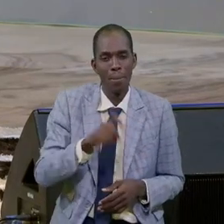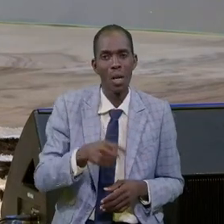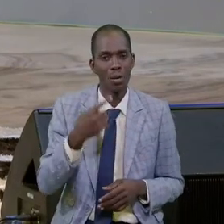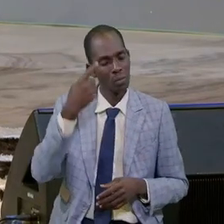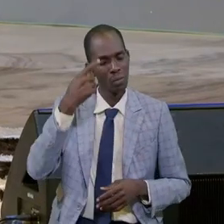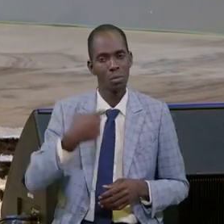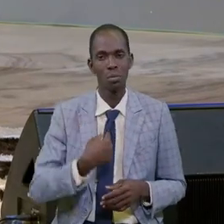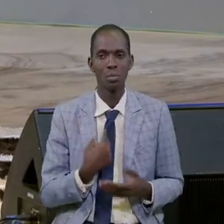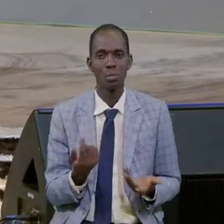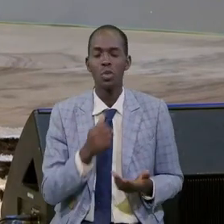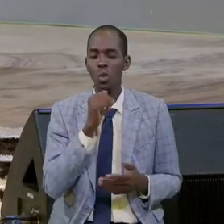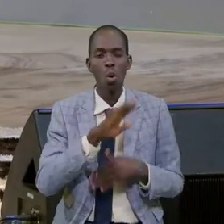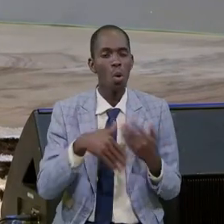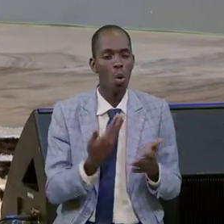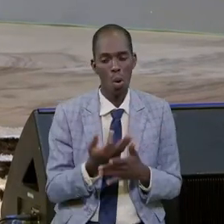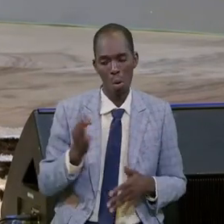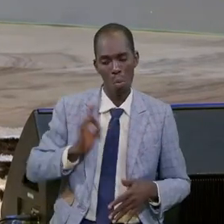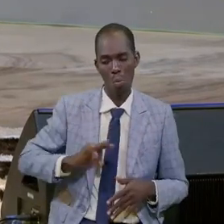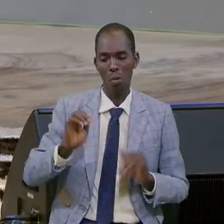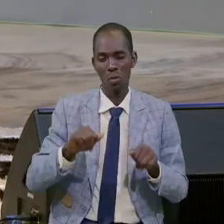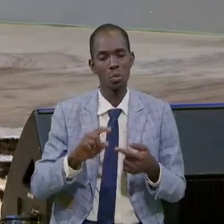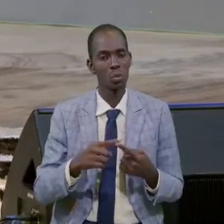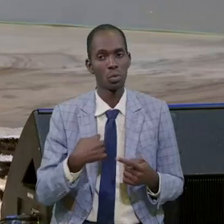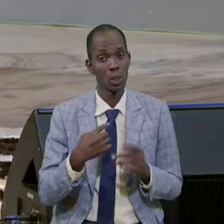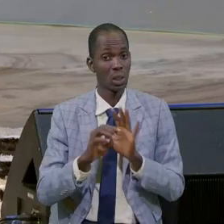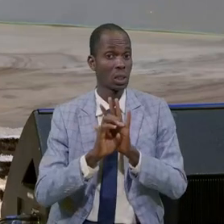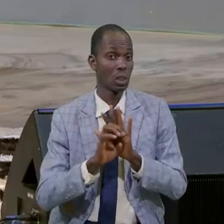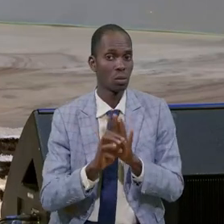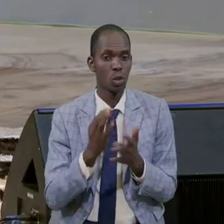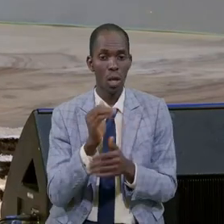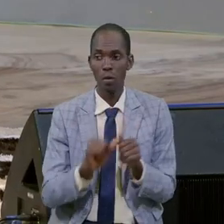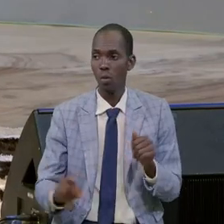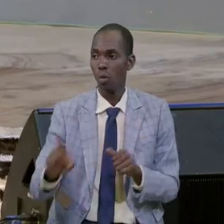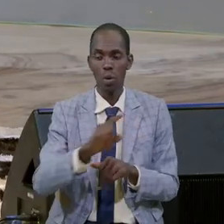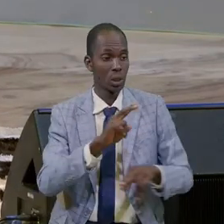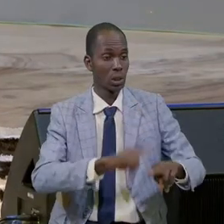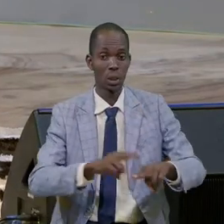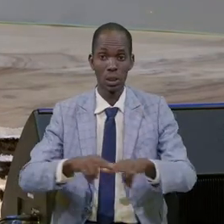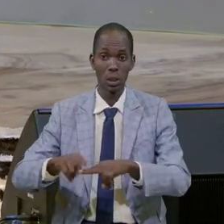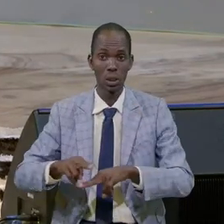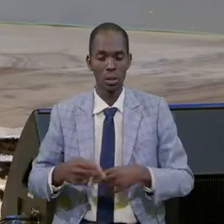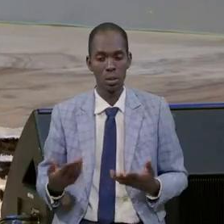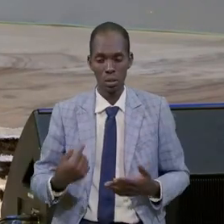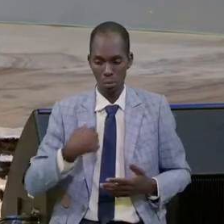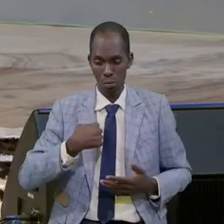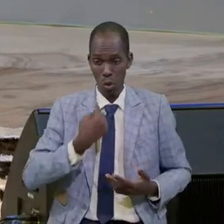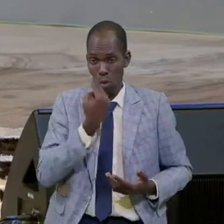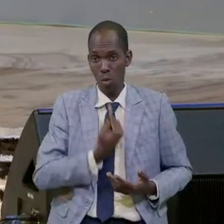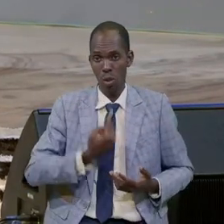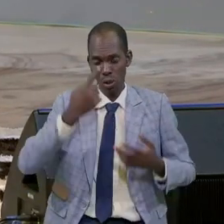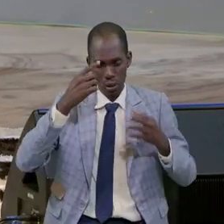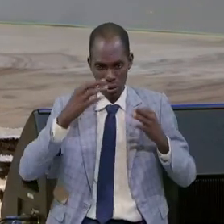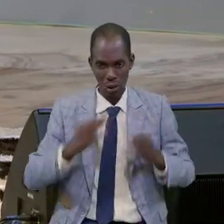utiles, tout ne sont pas profitables. Par exemple, tout le monde s'assied et moi je